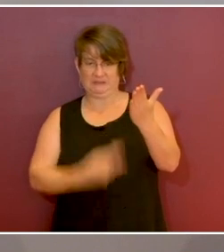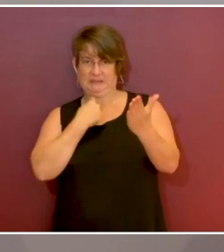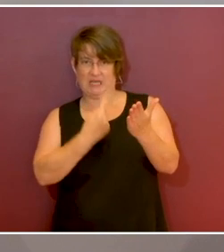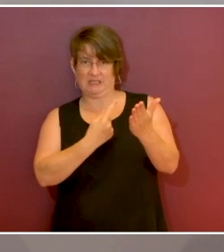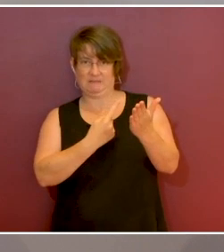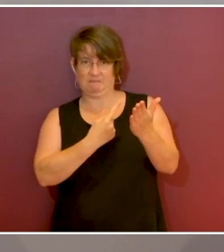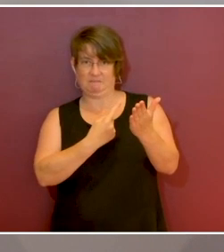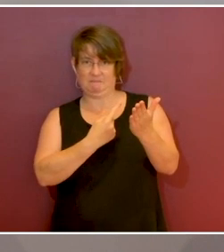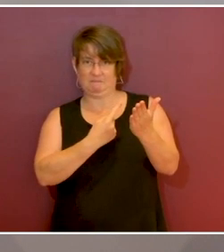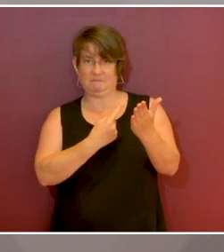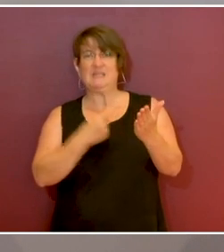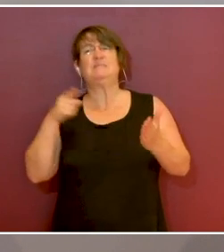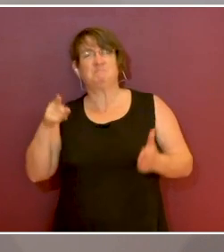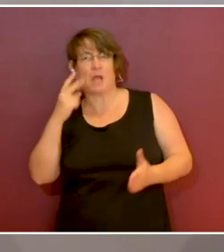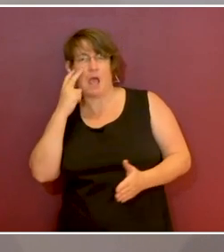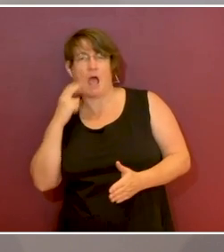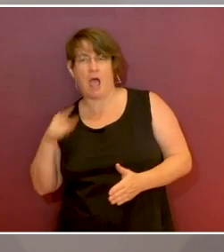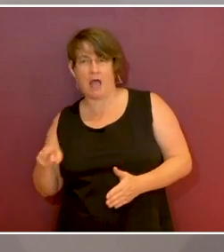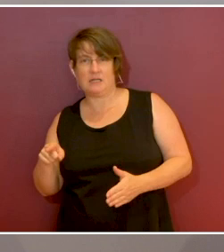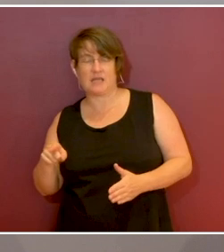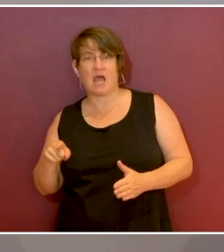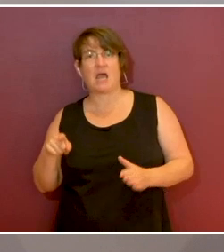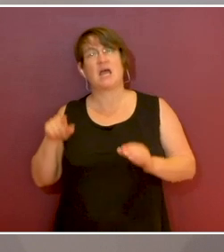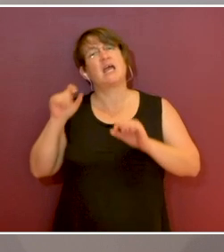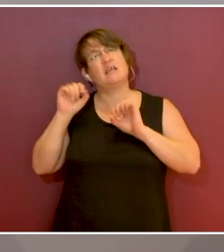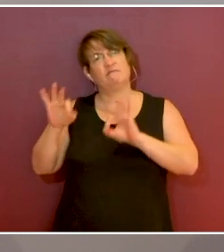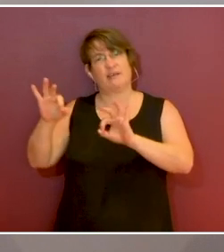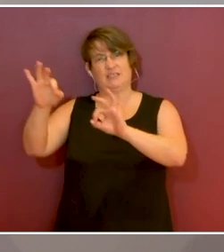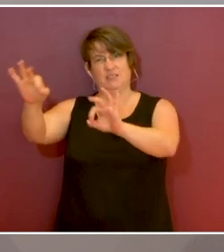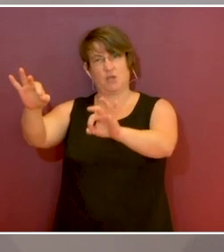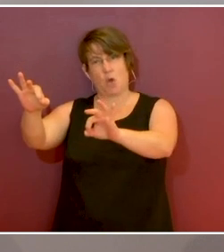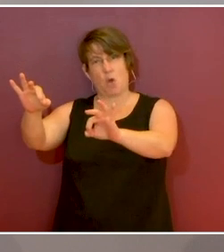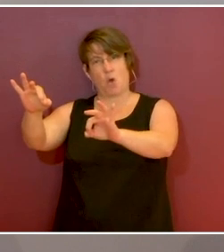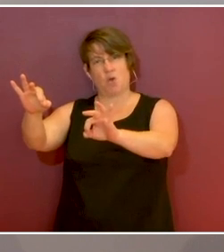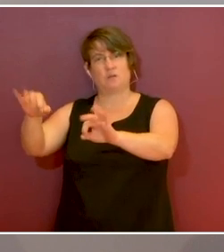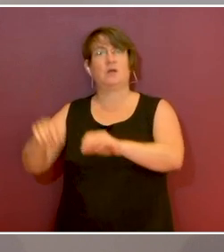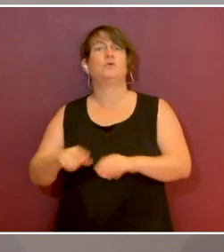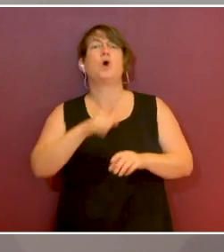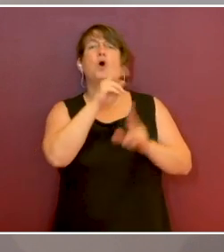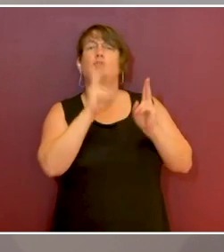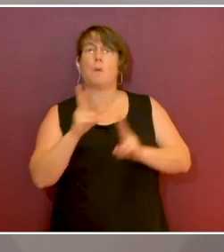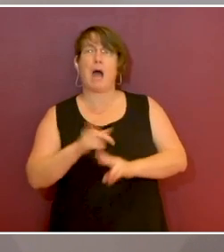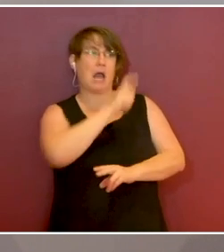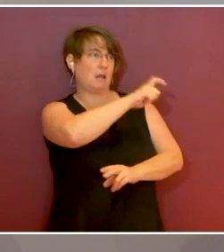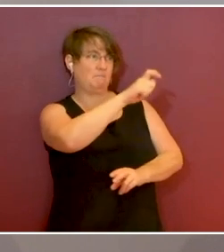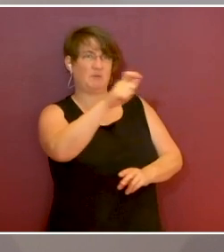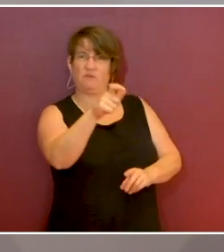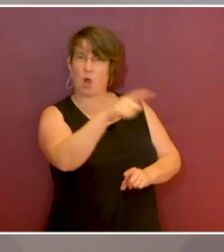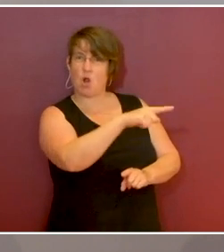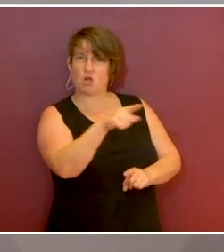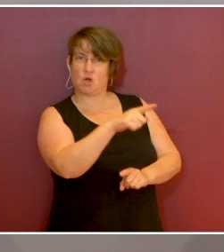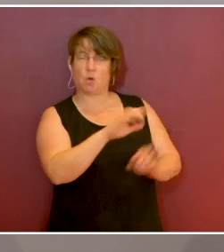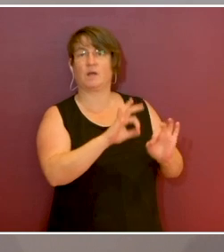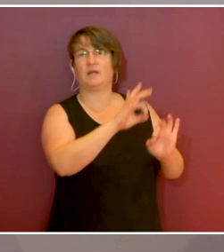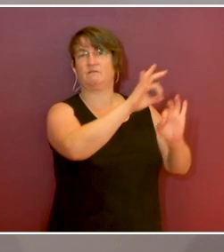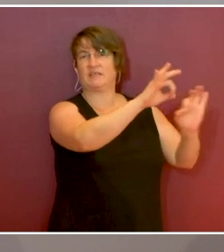doch ganz gut korreliert mit der Häufigkeit von Infektionen in der Normalbevölkerung, dass man da eine gute Korrelation sieht. Das